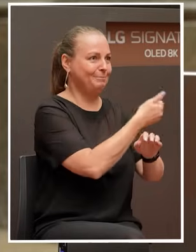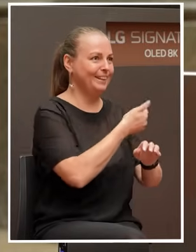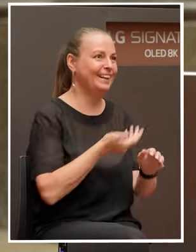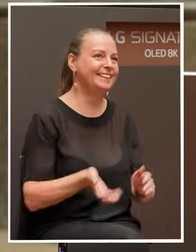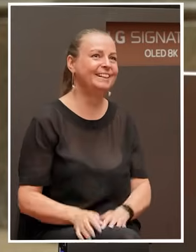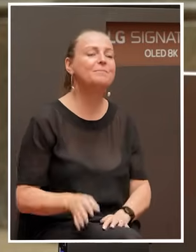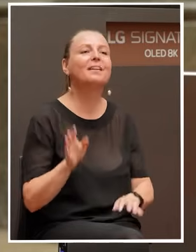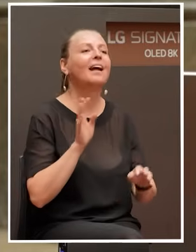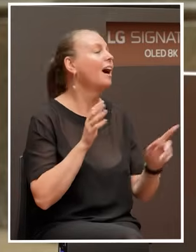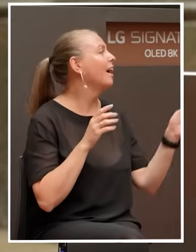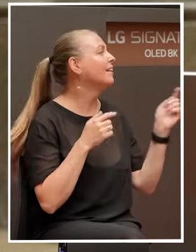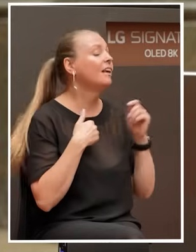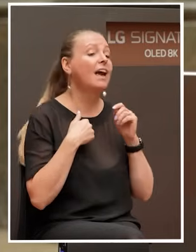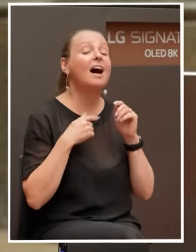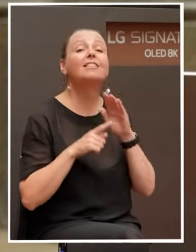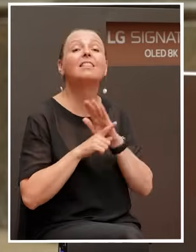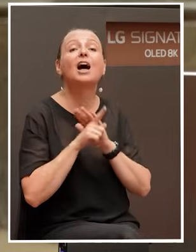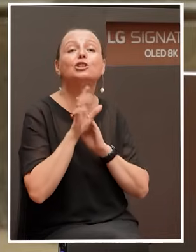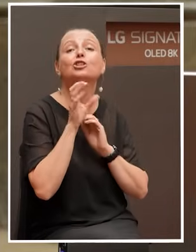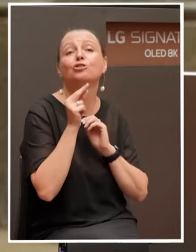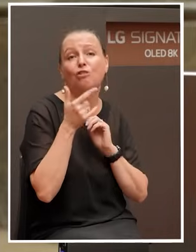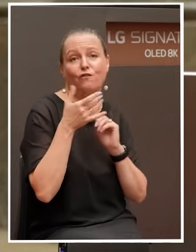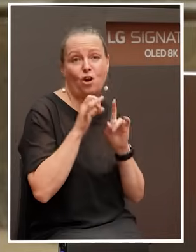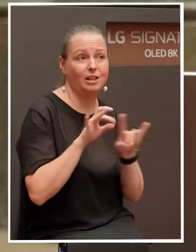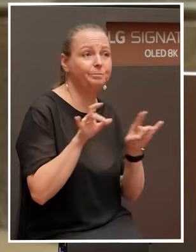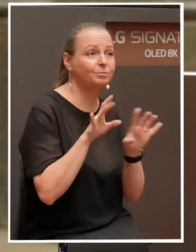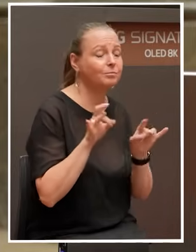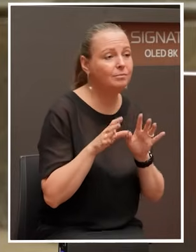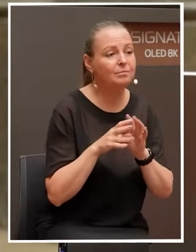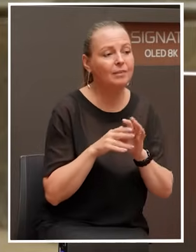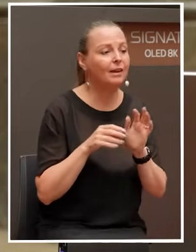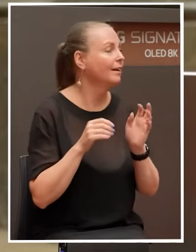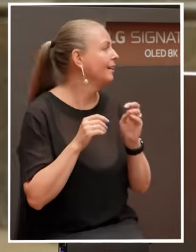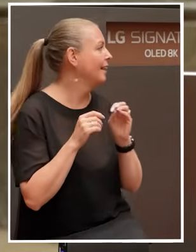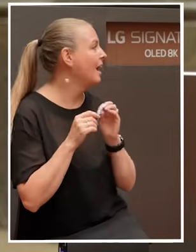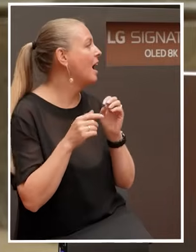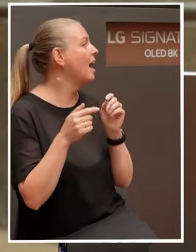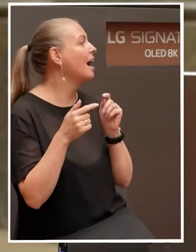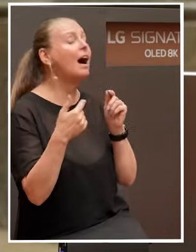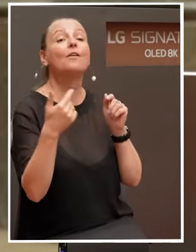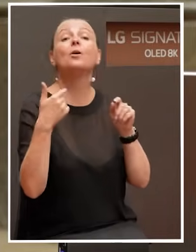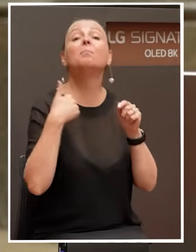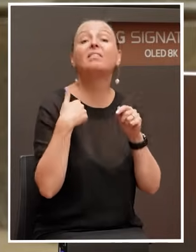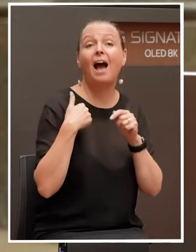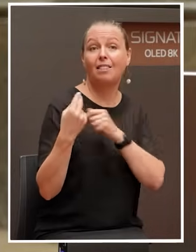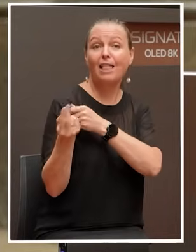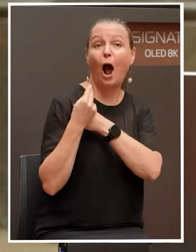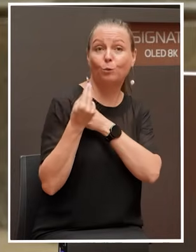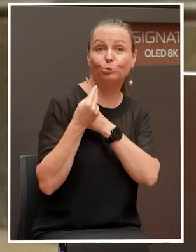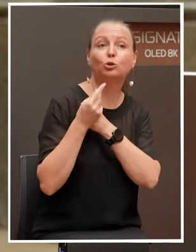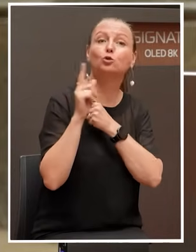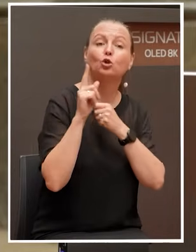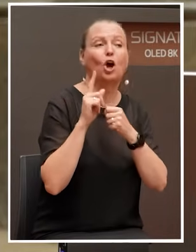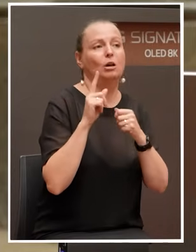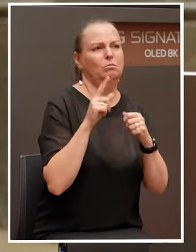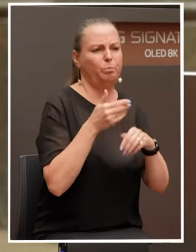Вы знаете, я начал с того, с, да, каминг-аута. Да, вот, меня научили считать, что